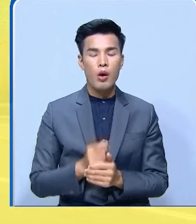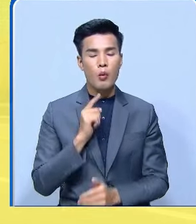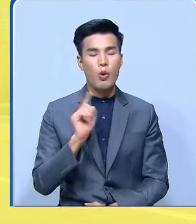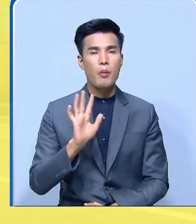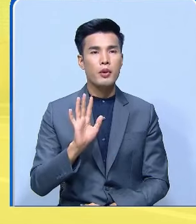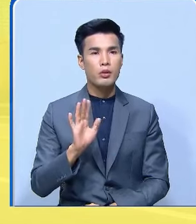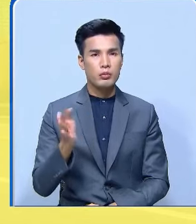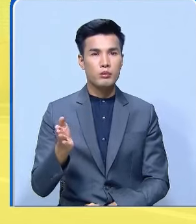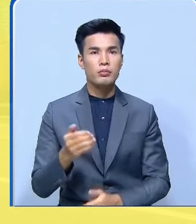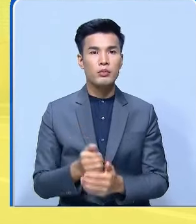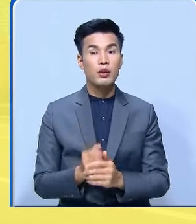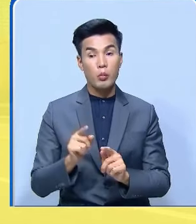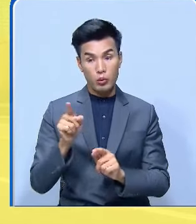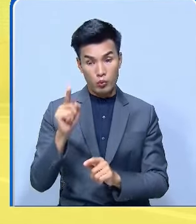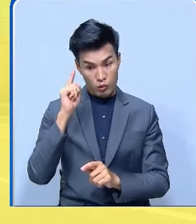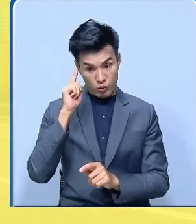แล้วนะ แต่เราต้องสัญญาว่าออกมาต้องเป็น